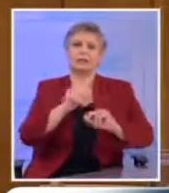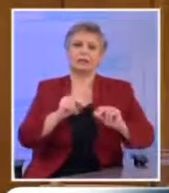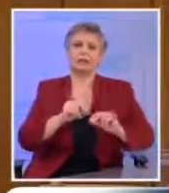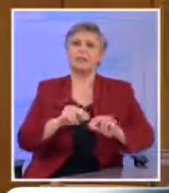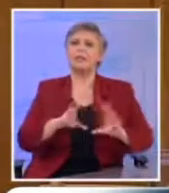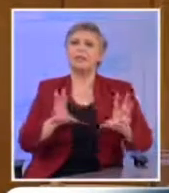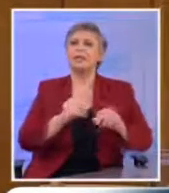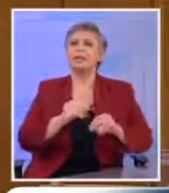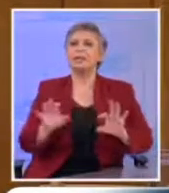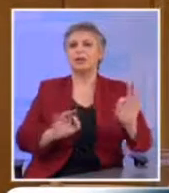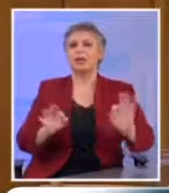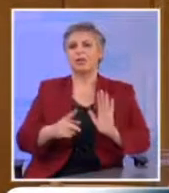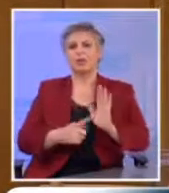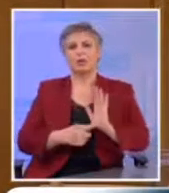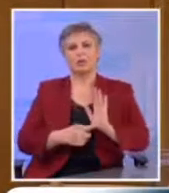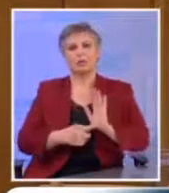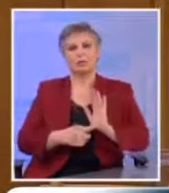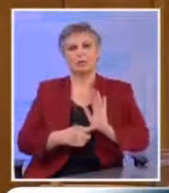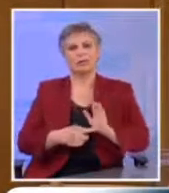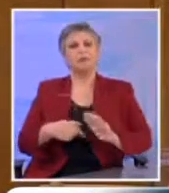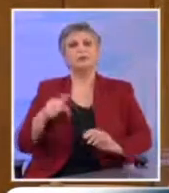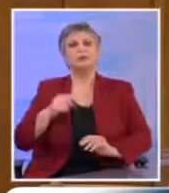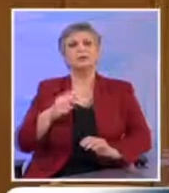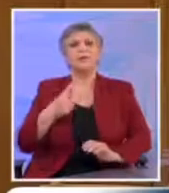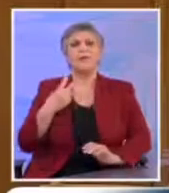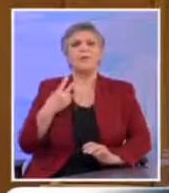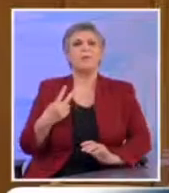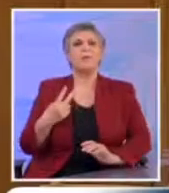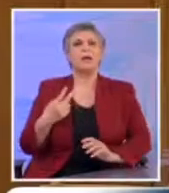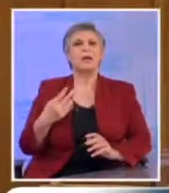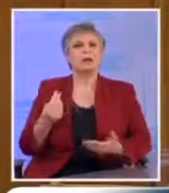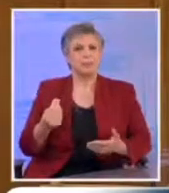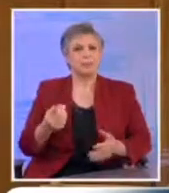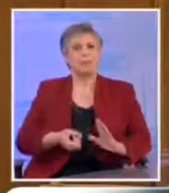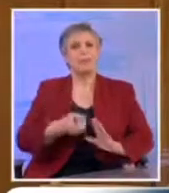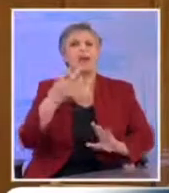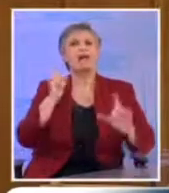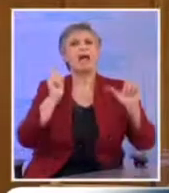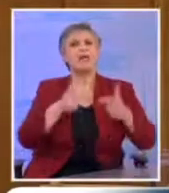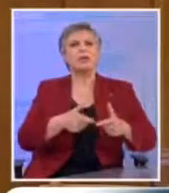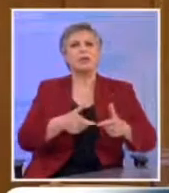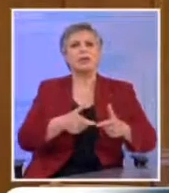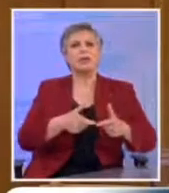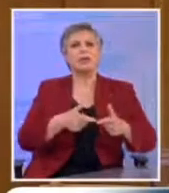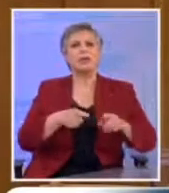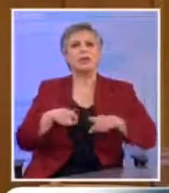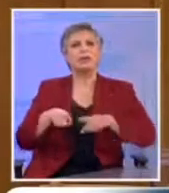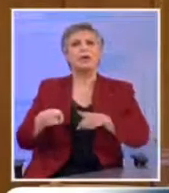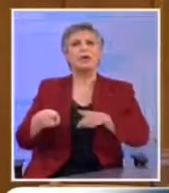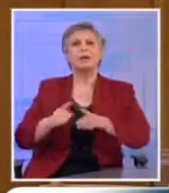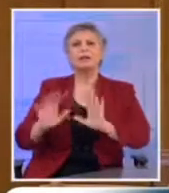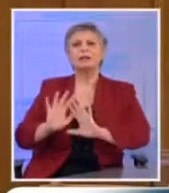το νομοσχέδιο, παρακολουθήσαμε από πλευράς Νέας Δημοκρατίας και καναλιών, αρκετών καναλιών, μια ολομέτωπη